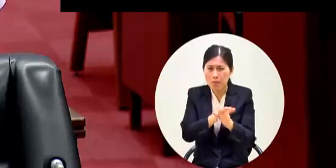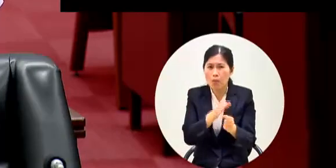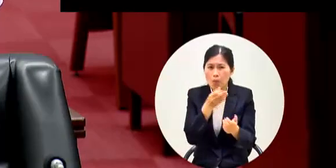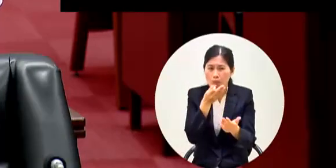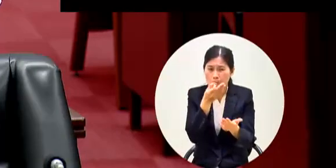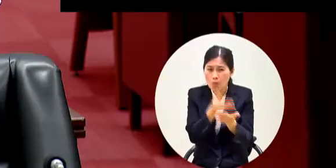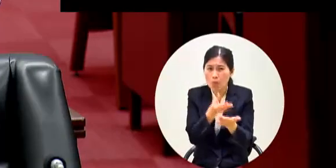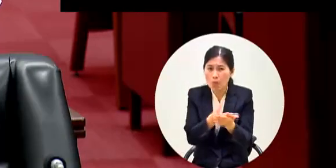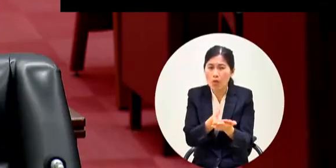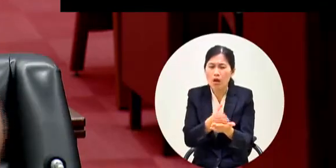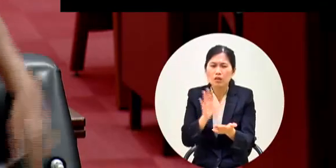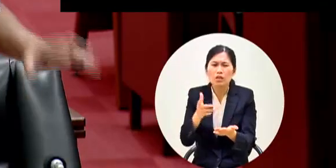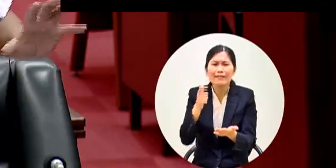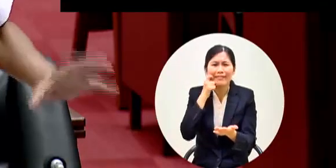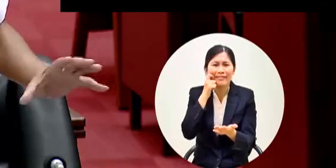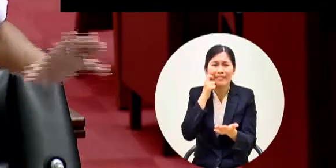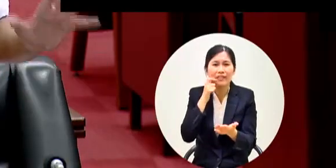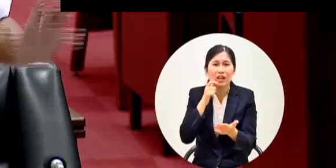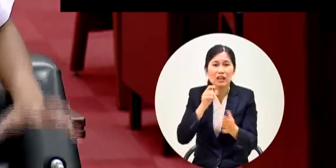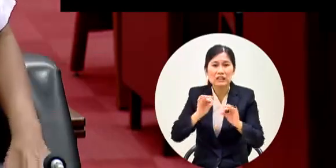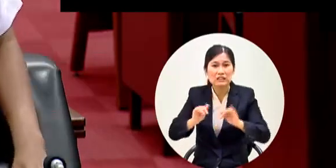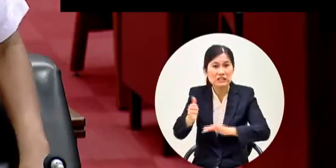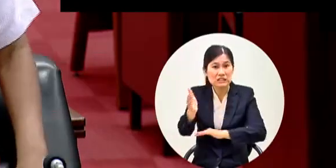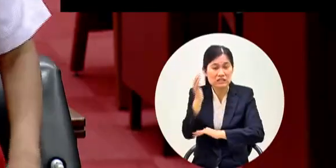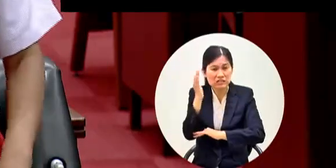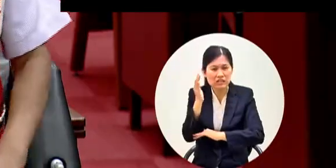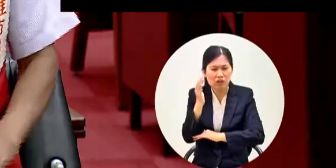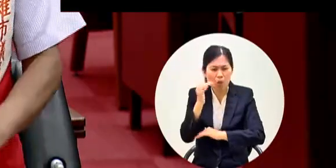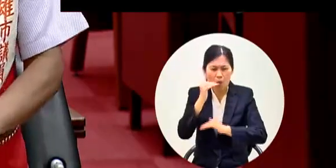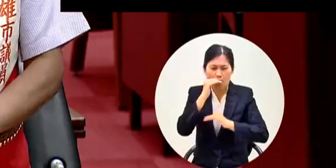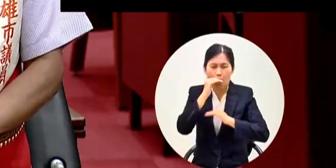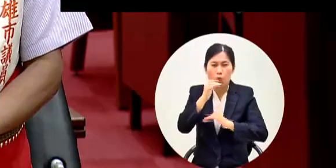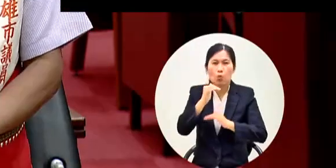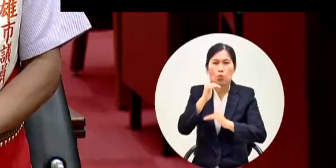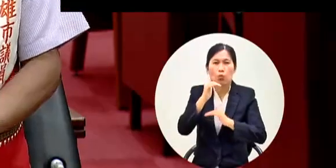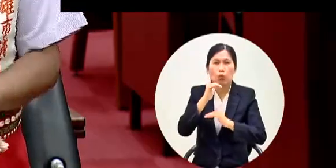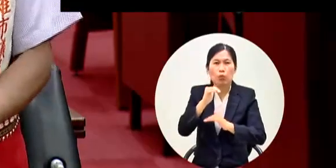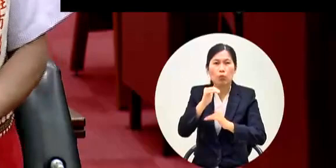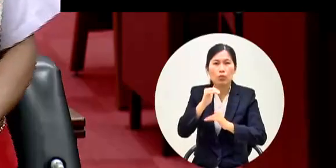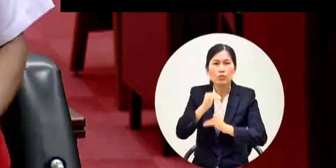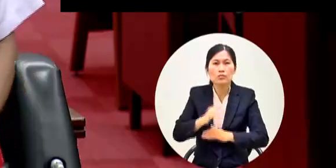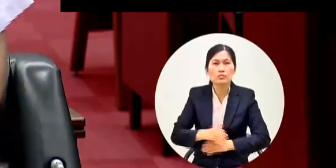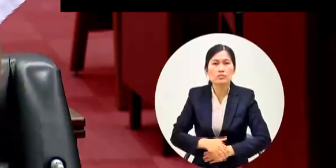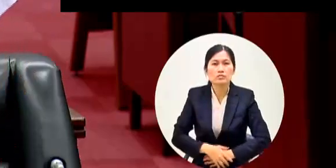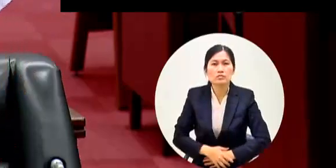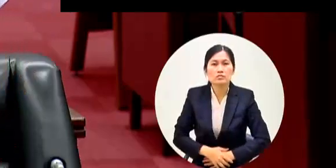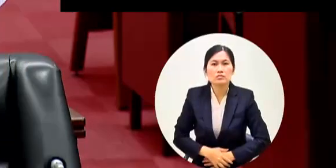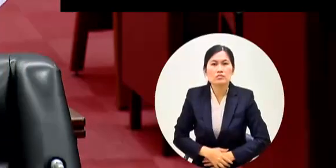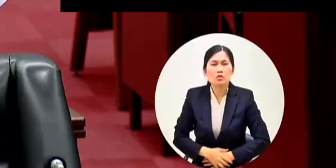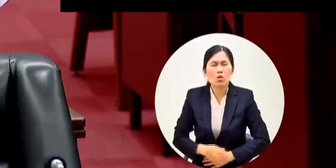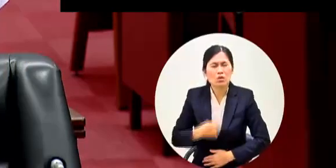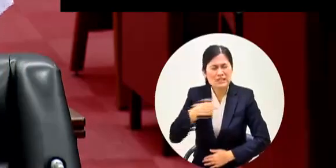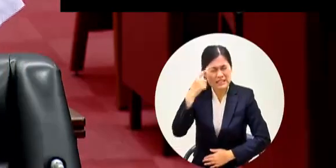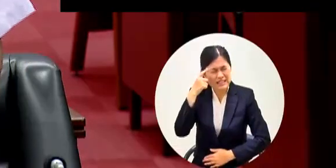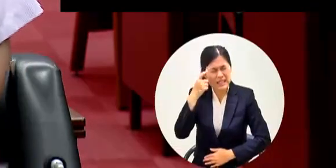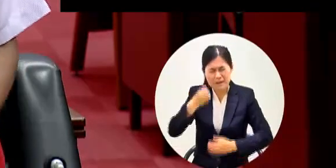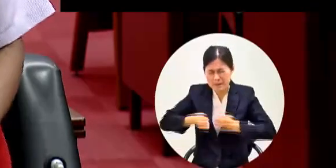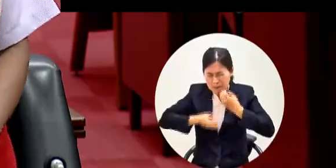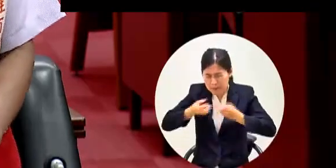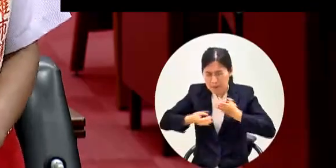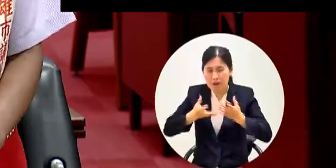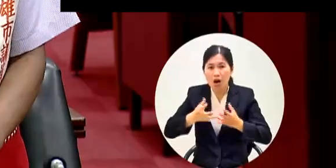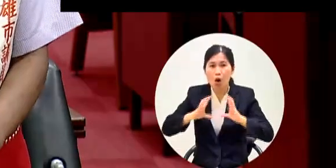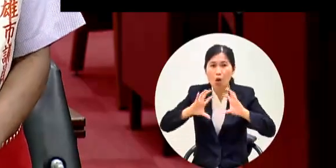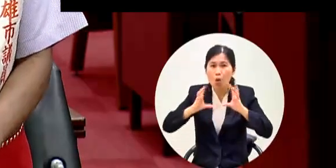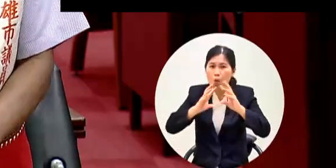地，他希望变成造林地，甚至是一个进发补